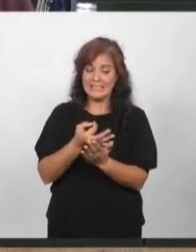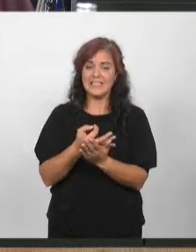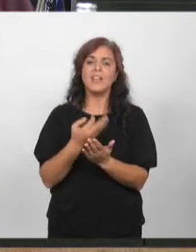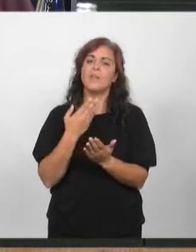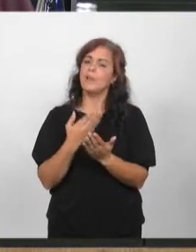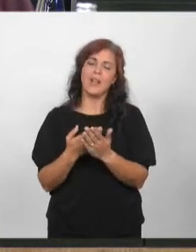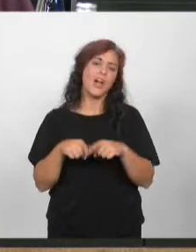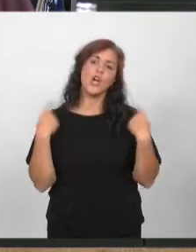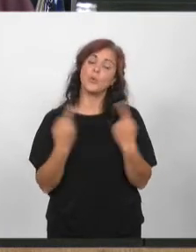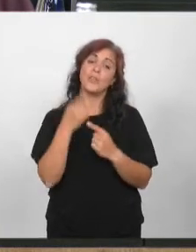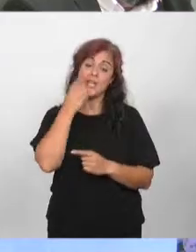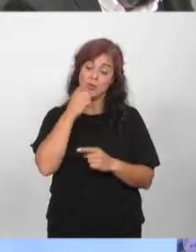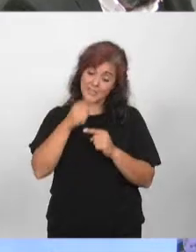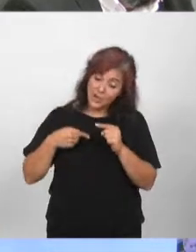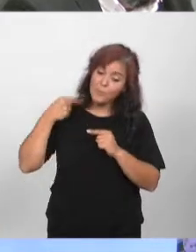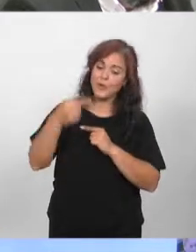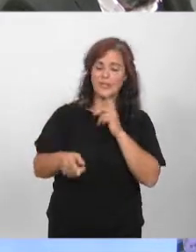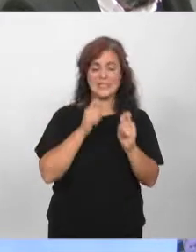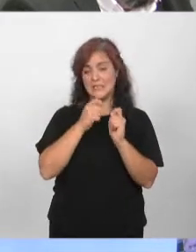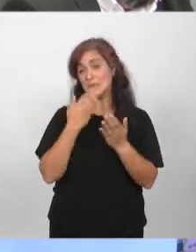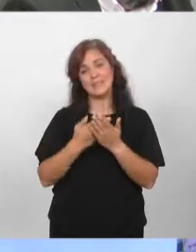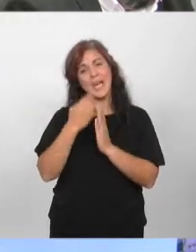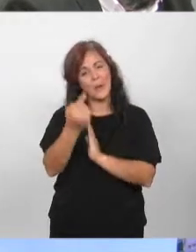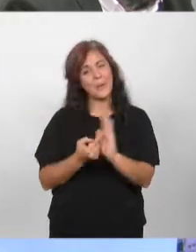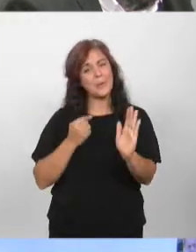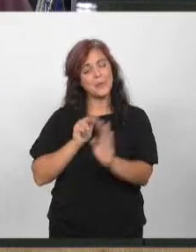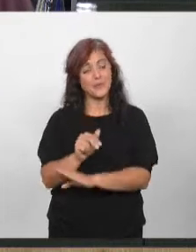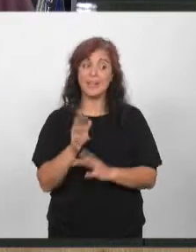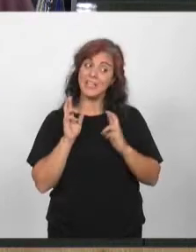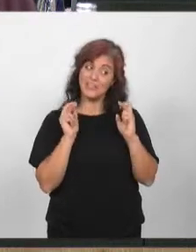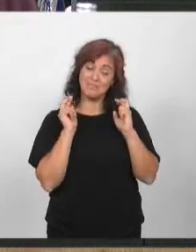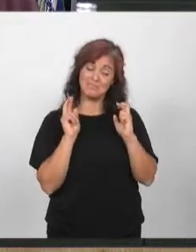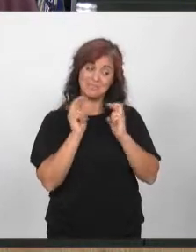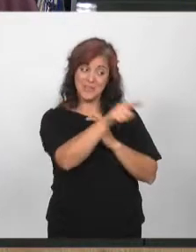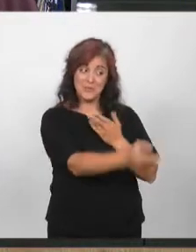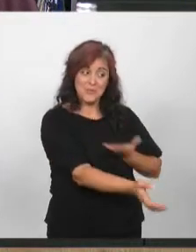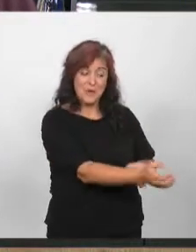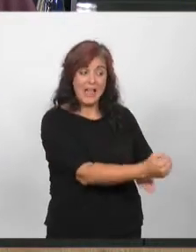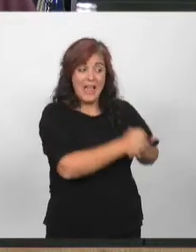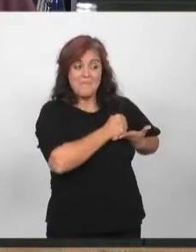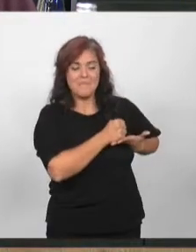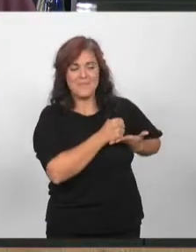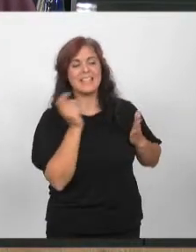au Conseil de décembre et j'espère avoir le plaisir d'avoir votre soutien sur ce contrat à ce moment-là.